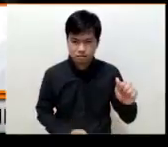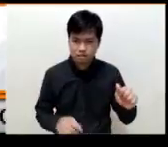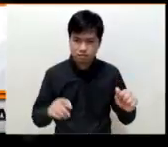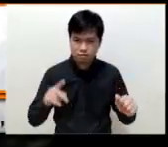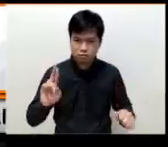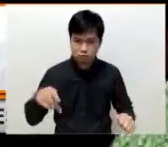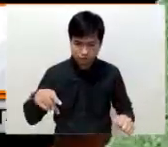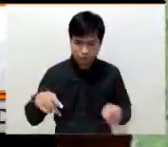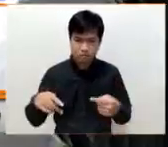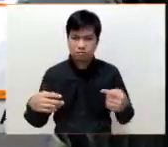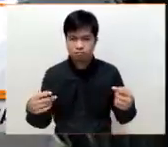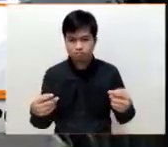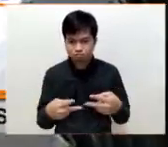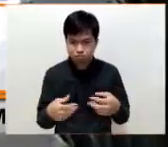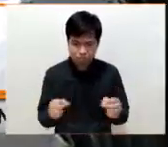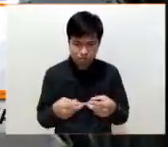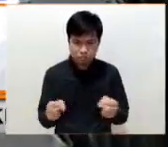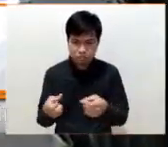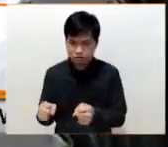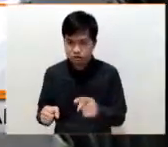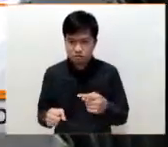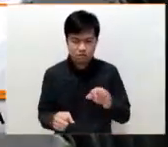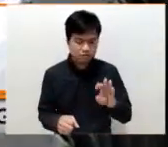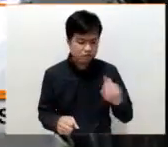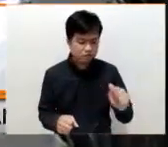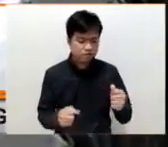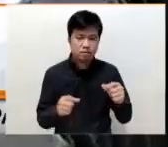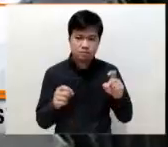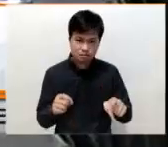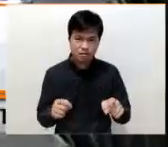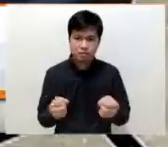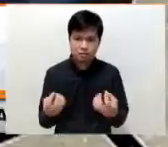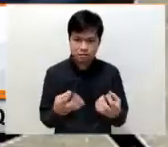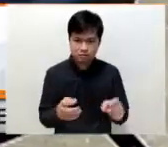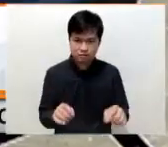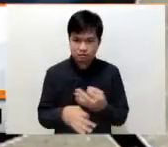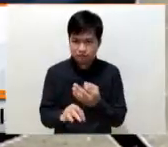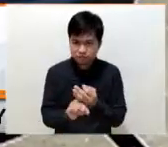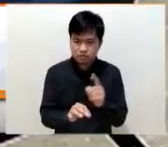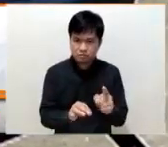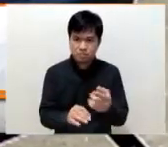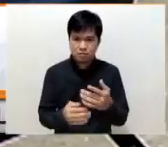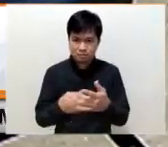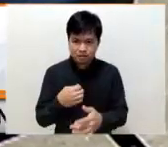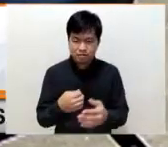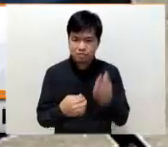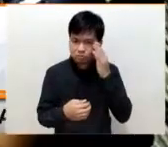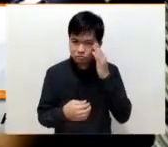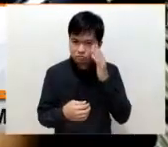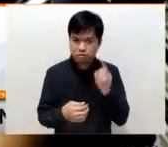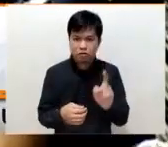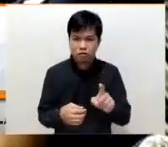FIBA, marami pa daw tayong kailangan ayusin pero mabuti nang maaga pa, alam na natin ano ang mga kailangan gawin. Para naman kay Coach